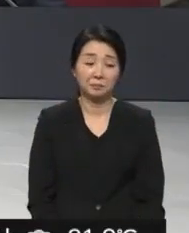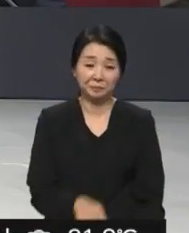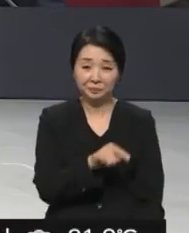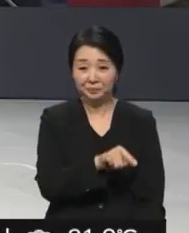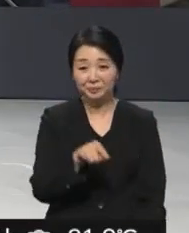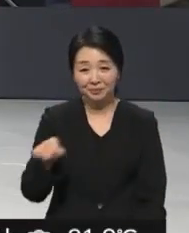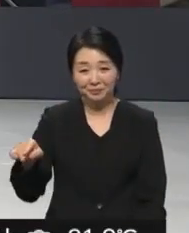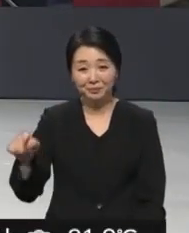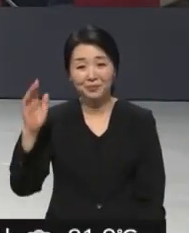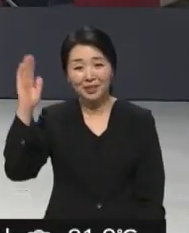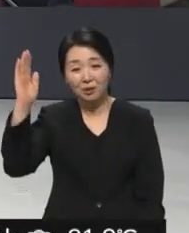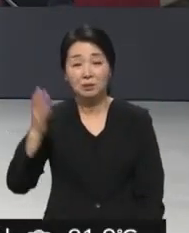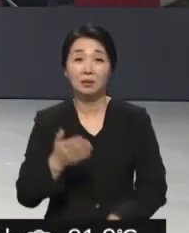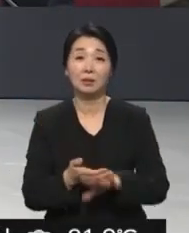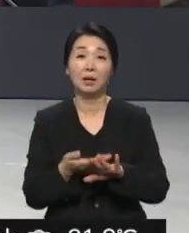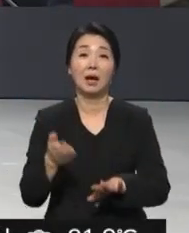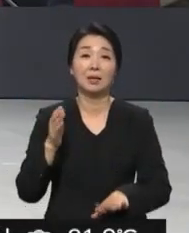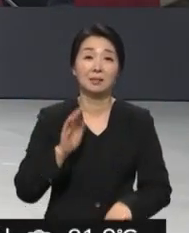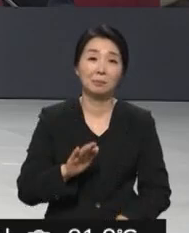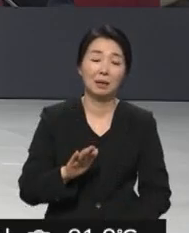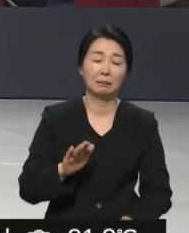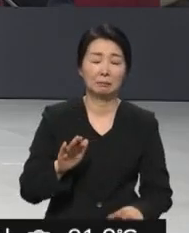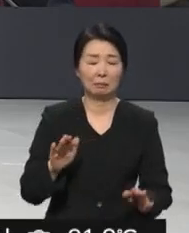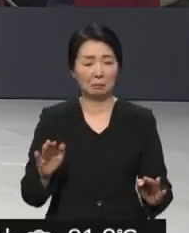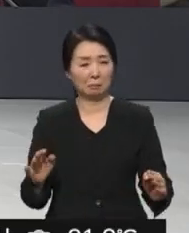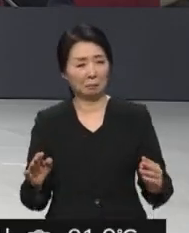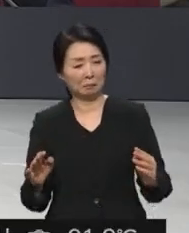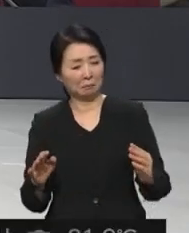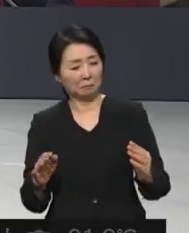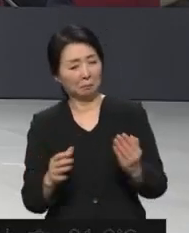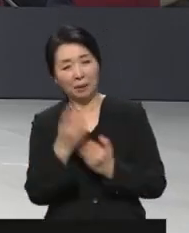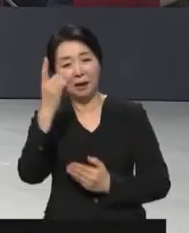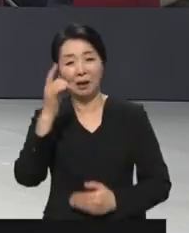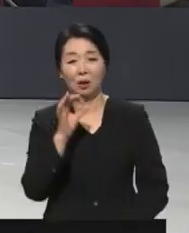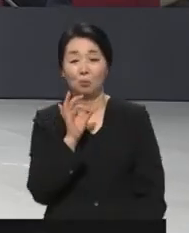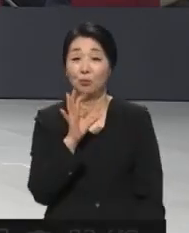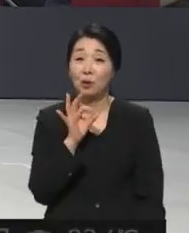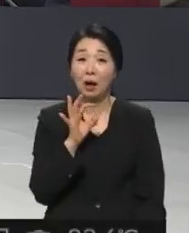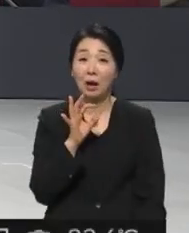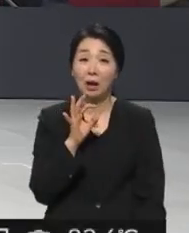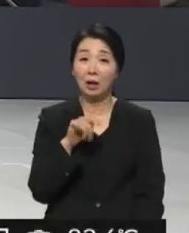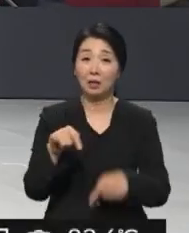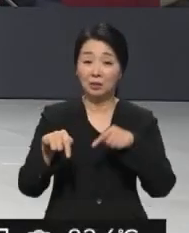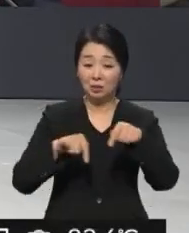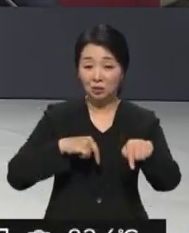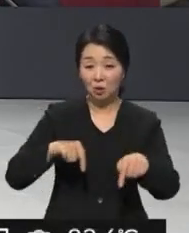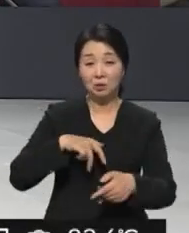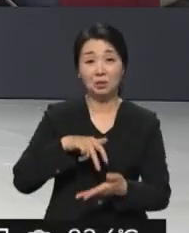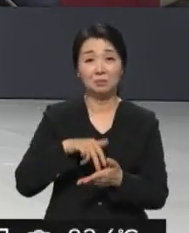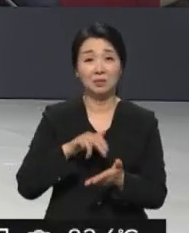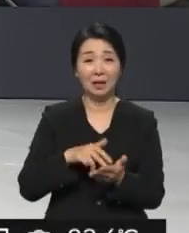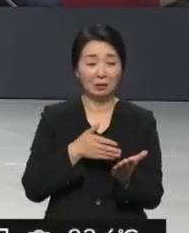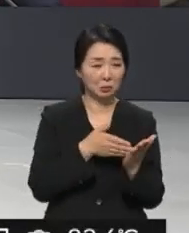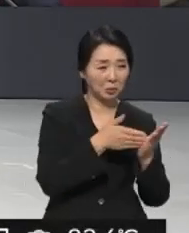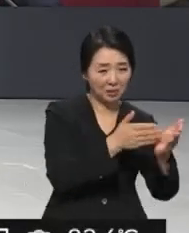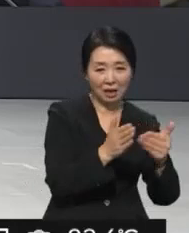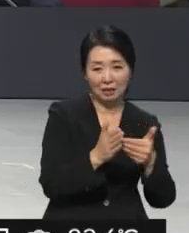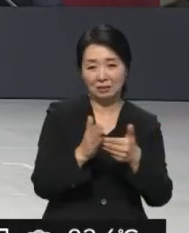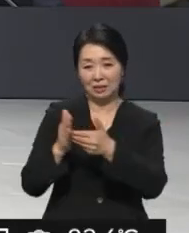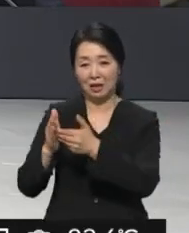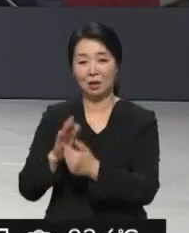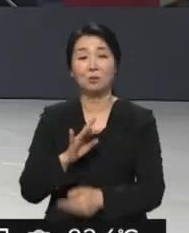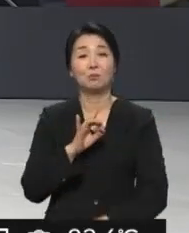날 연설을 했는데도 거의 접점을 찾을 수가 없었는데요. 정치권에서는 서로 제안을 위한 제안을 했다 이런